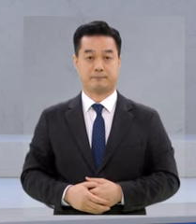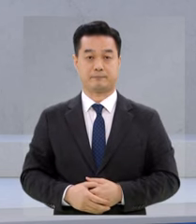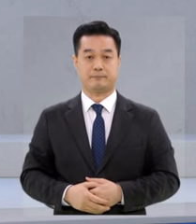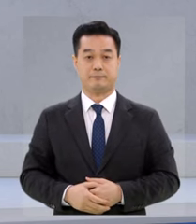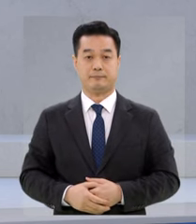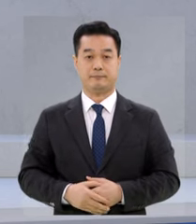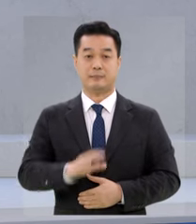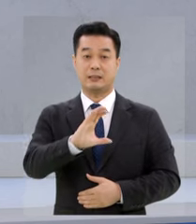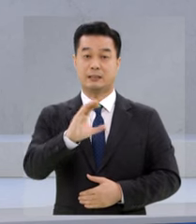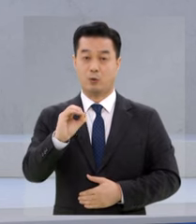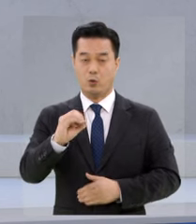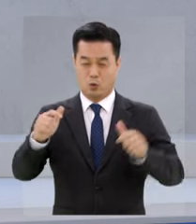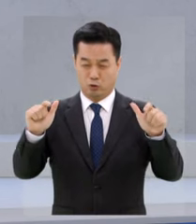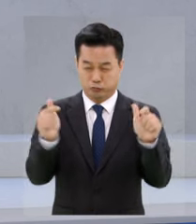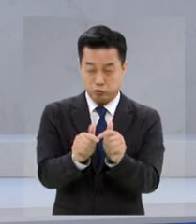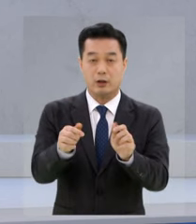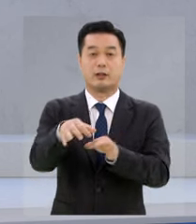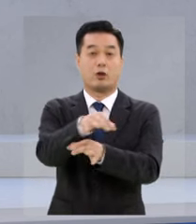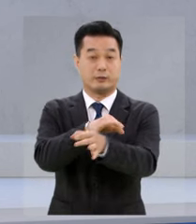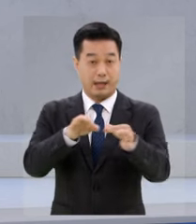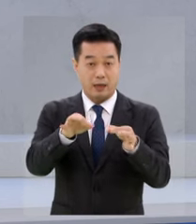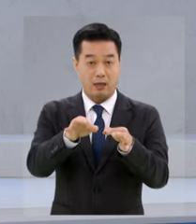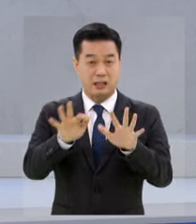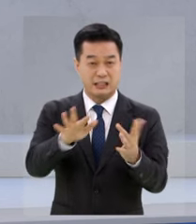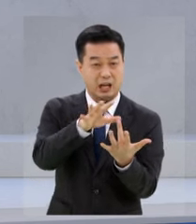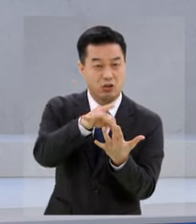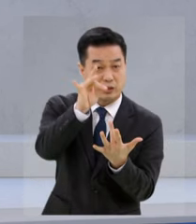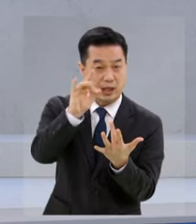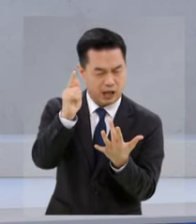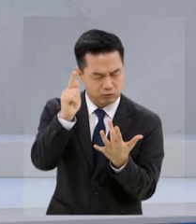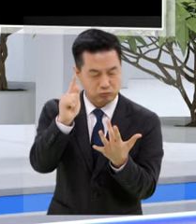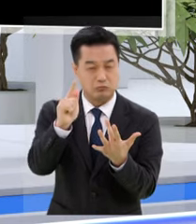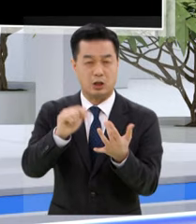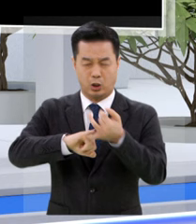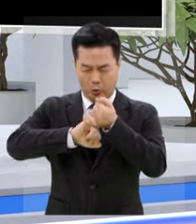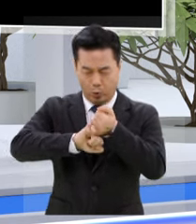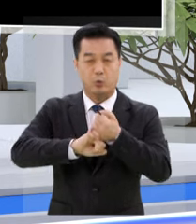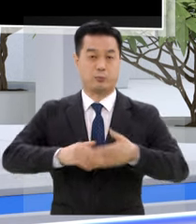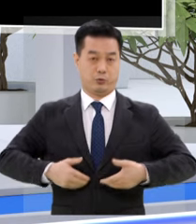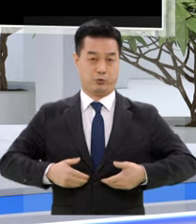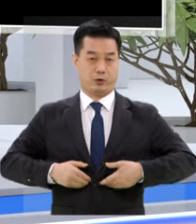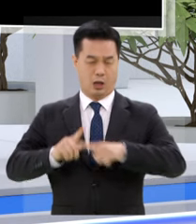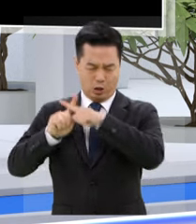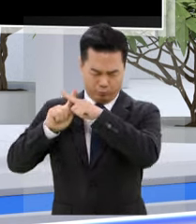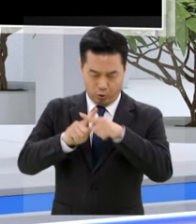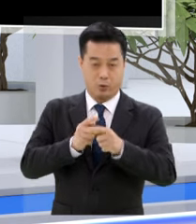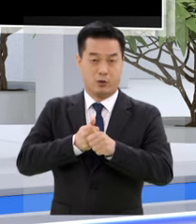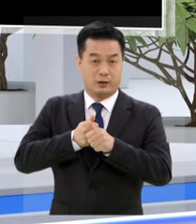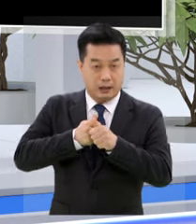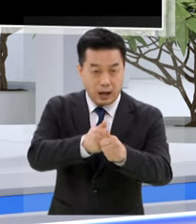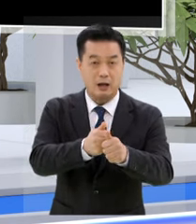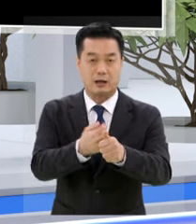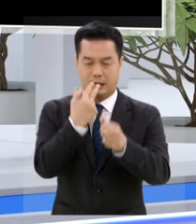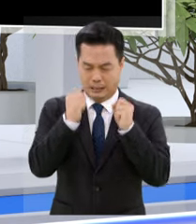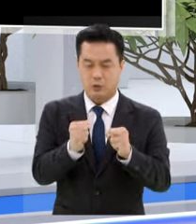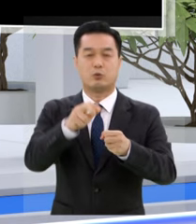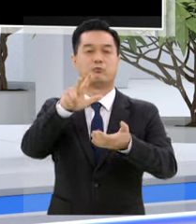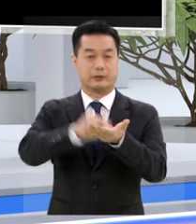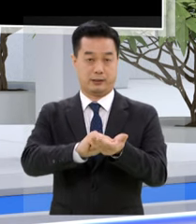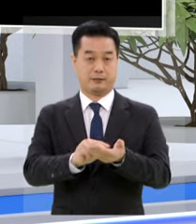탈탄소 경제로의 전화는 더 이상 선택의 문제가 아닙니다 무조건 따라야 하는 생존의